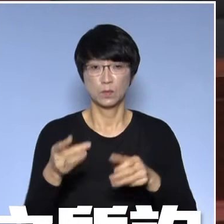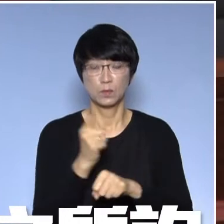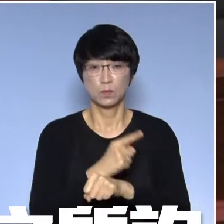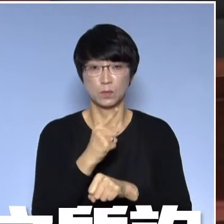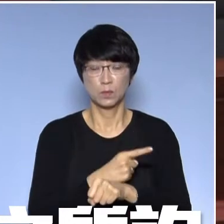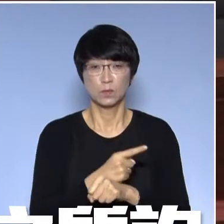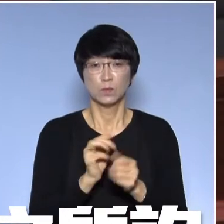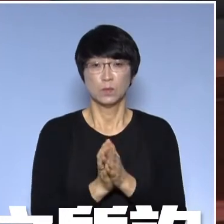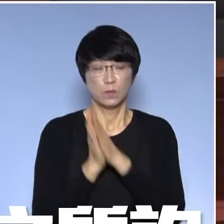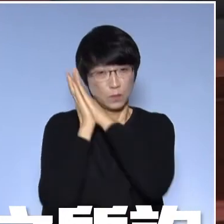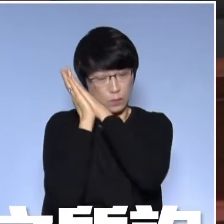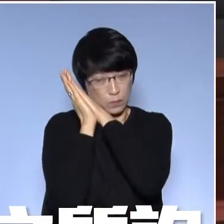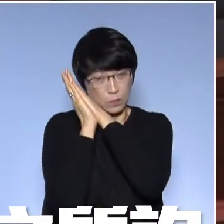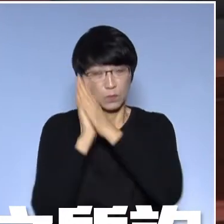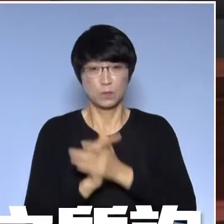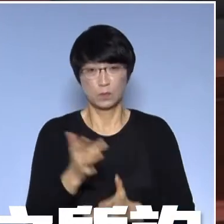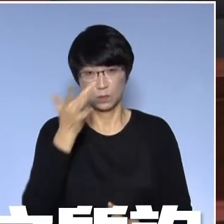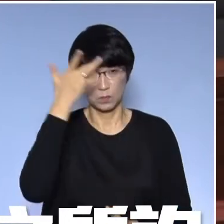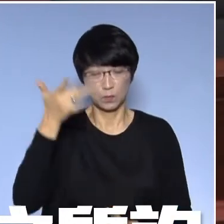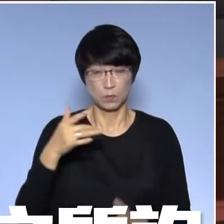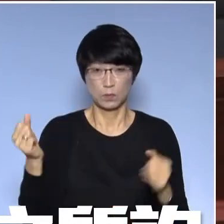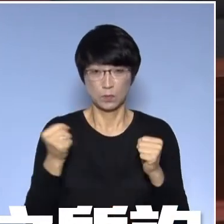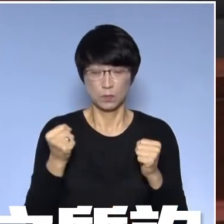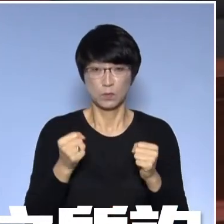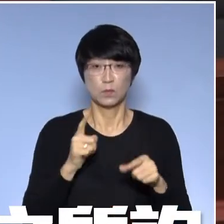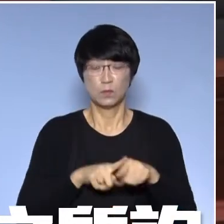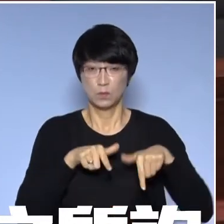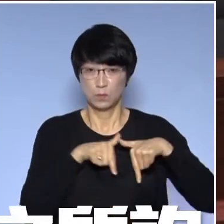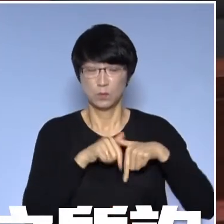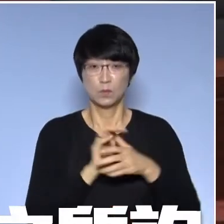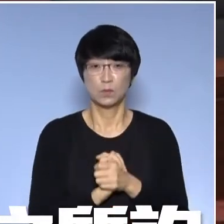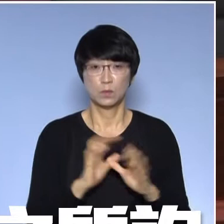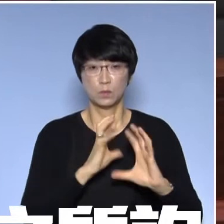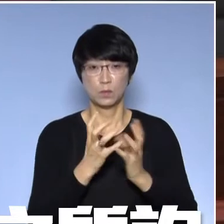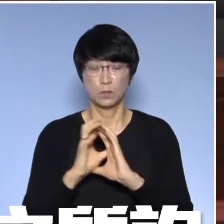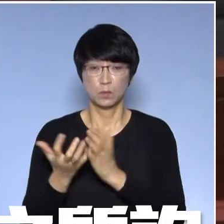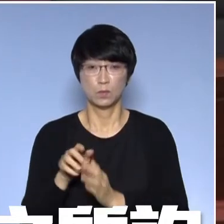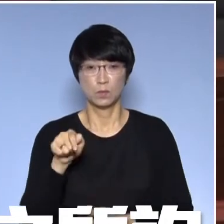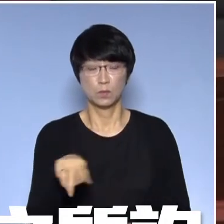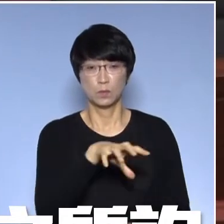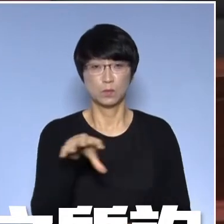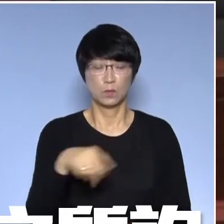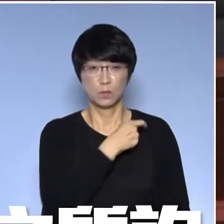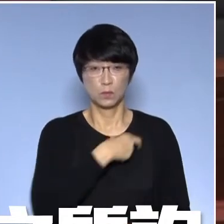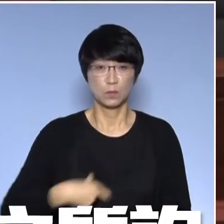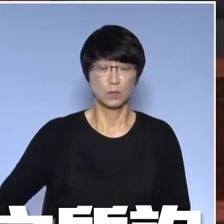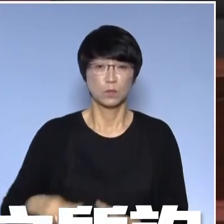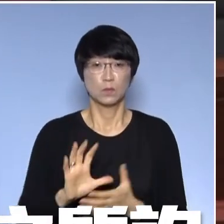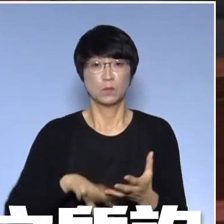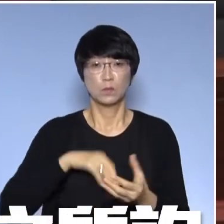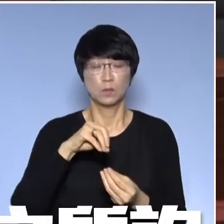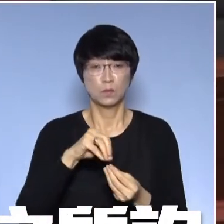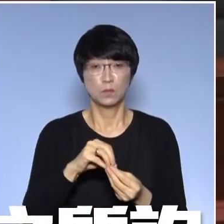避暑中心嘅服務啊，亦都好多時咧會聯同有關嘅部門咧，同當區區議員咧關注露宿者團體嘅要